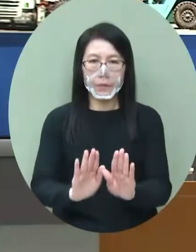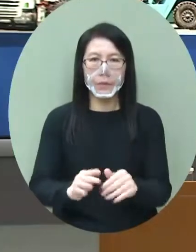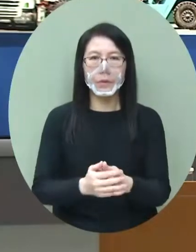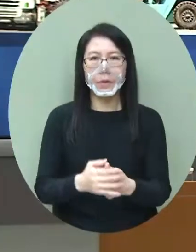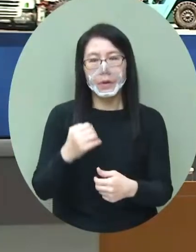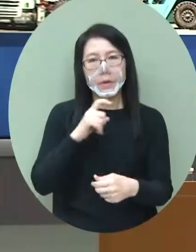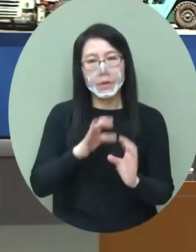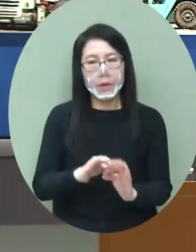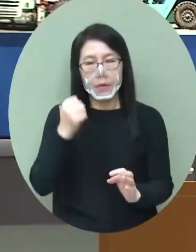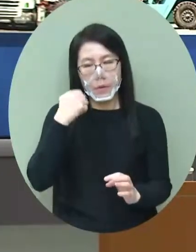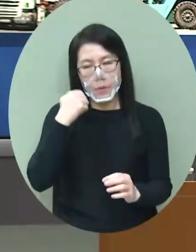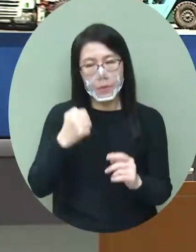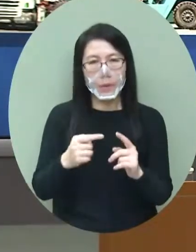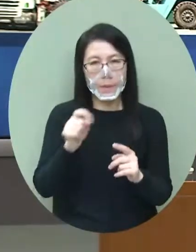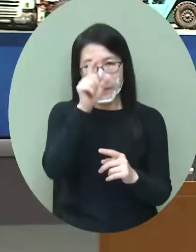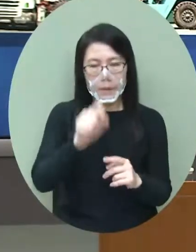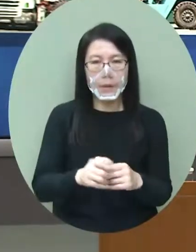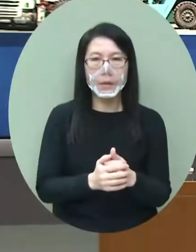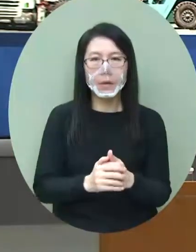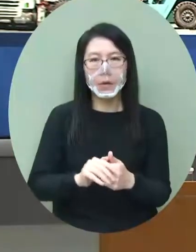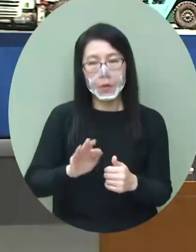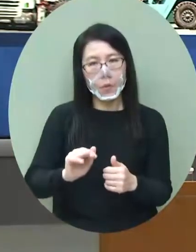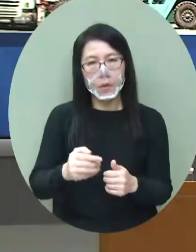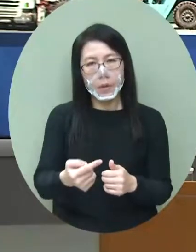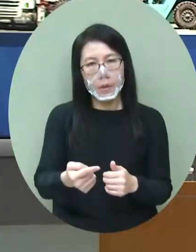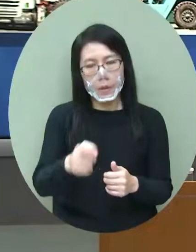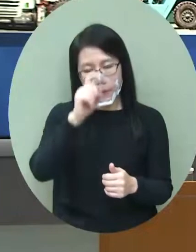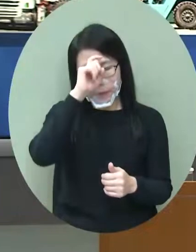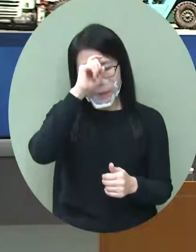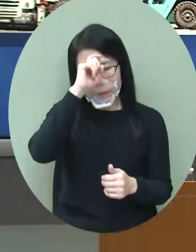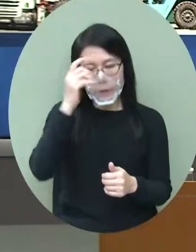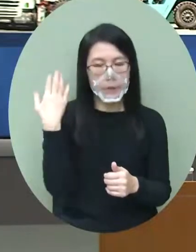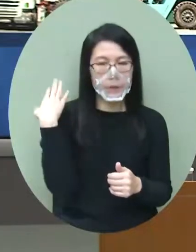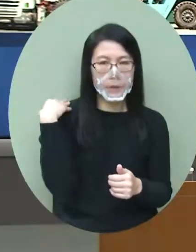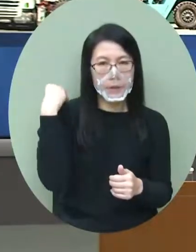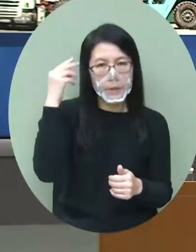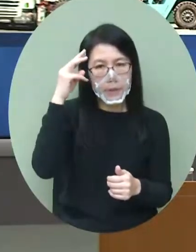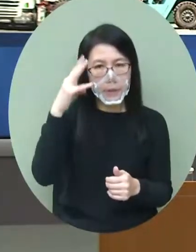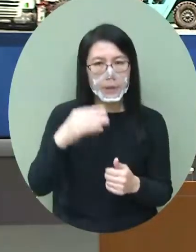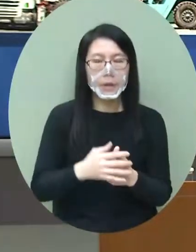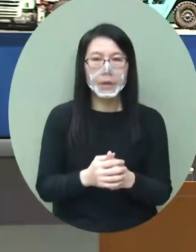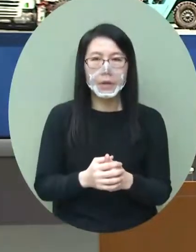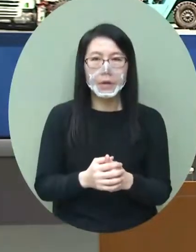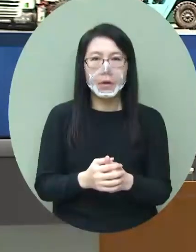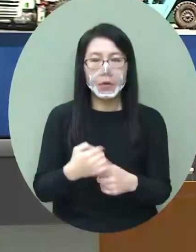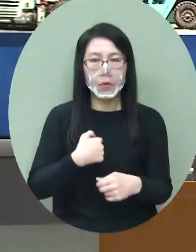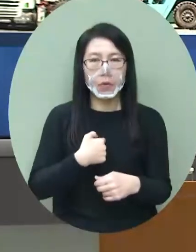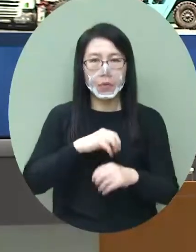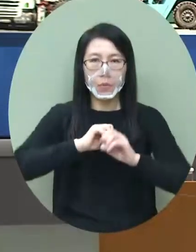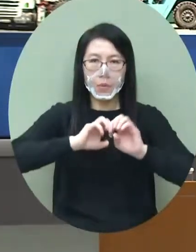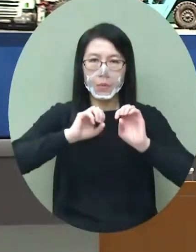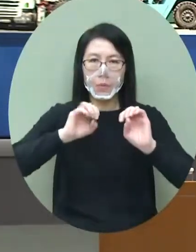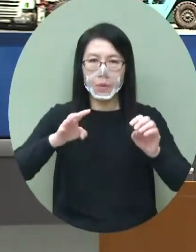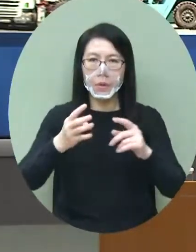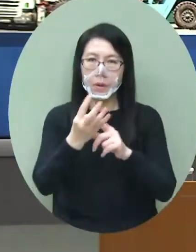到长者的问题，几天前我公布了一些措